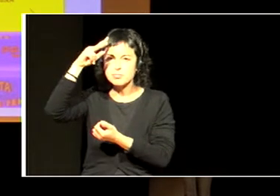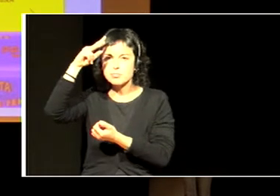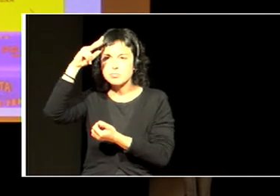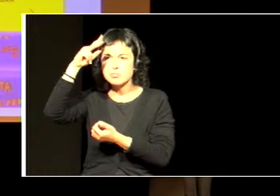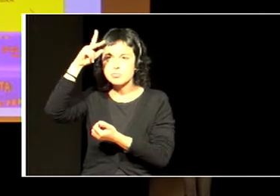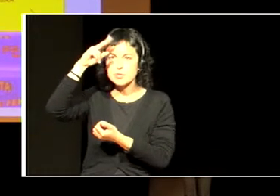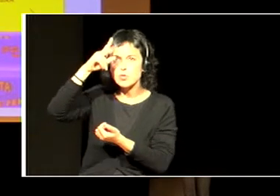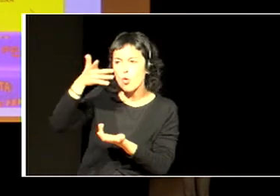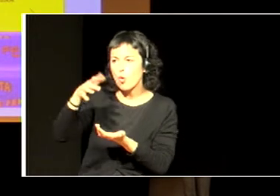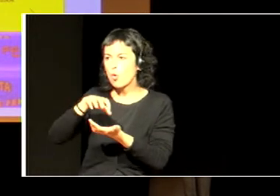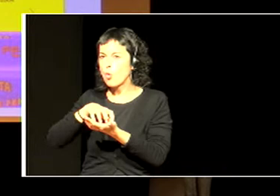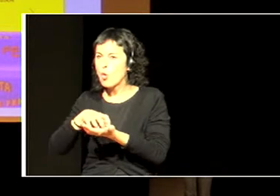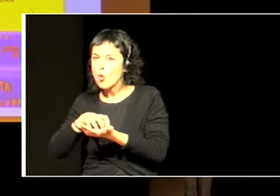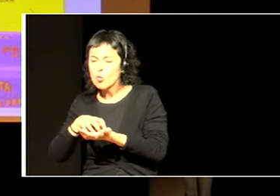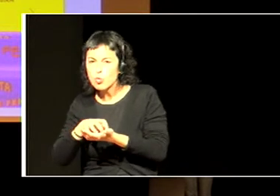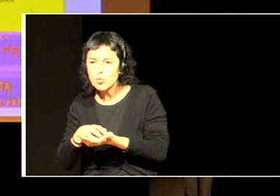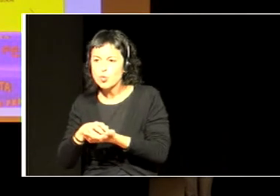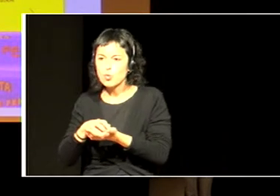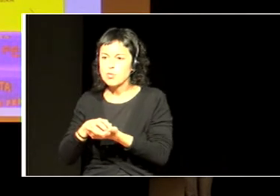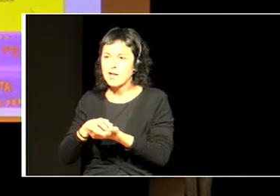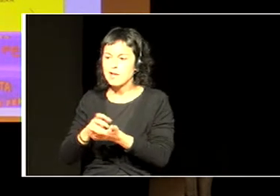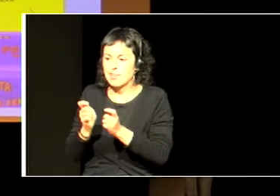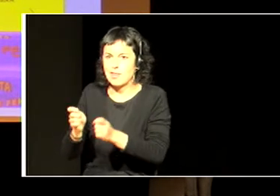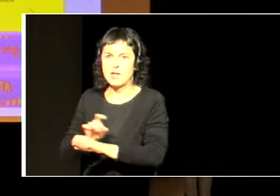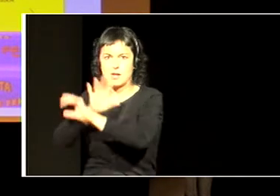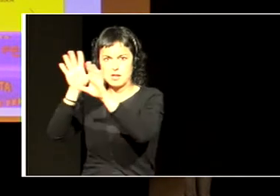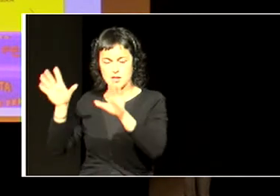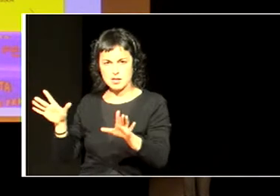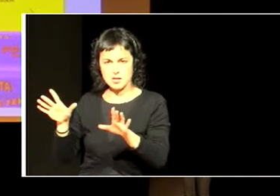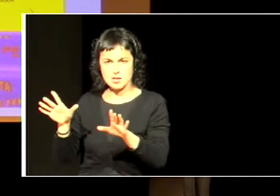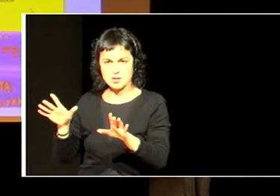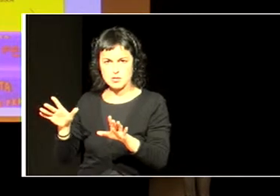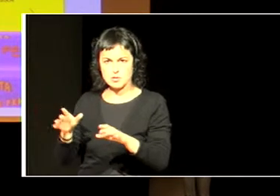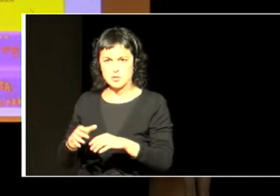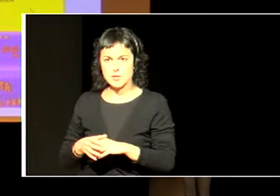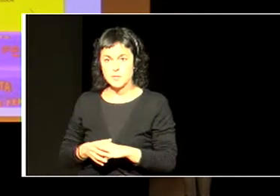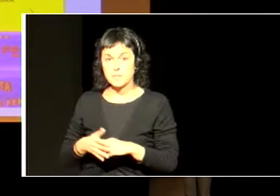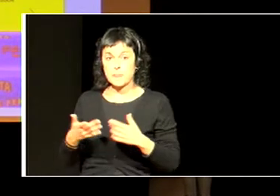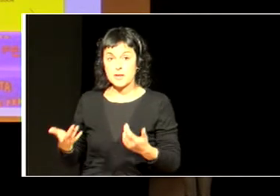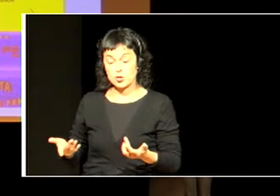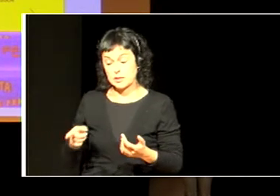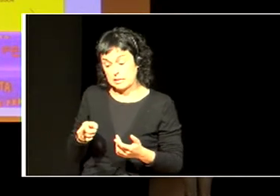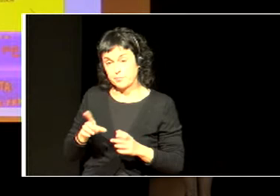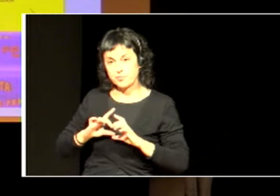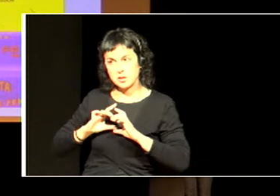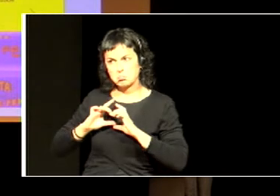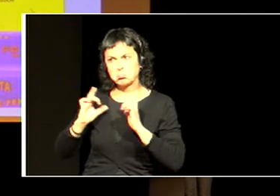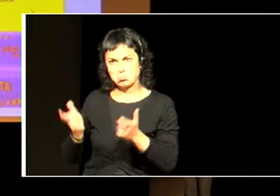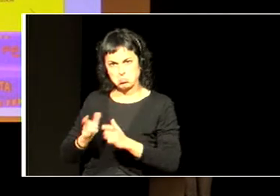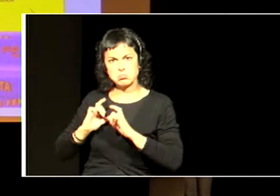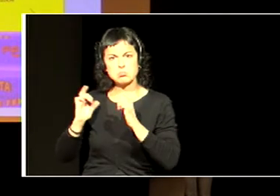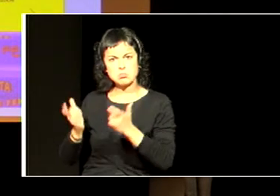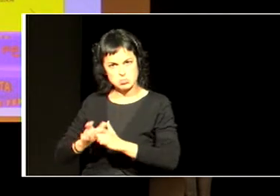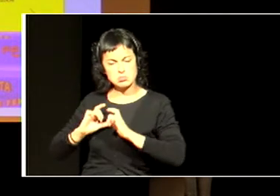bere zalantzak argitzeko, eta ildorretatik biltzen gara maizero, eta